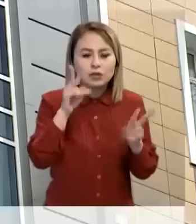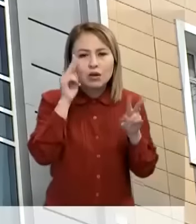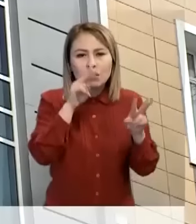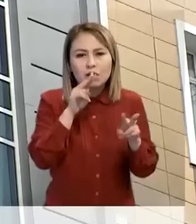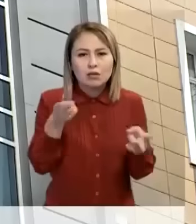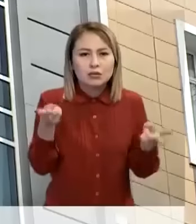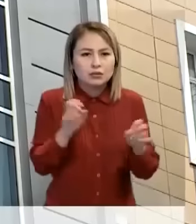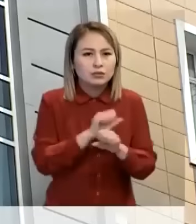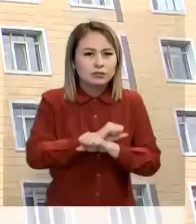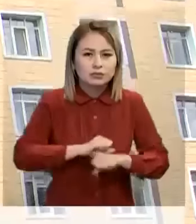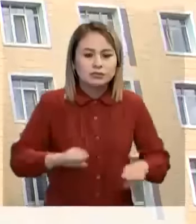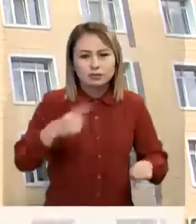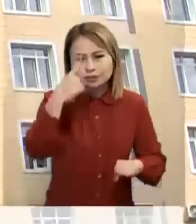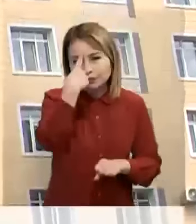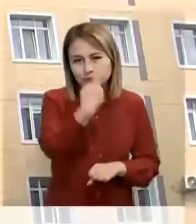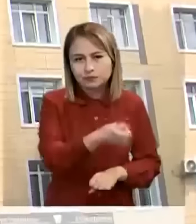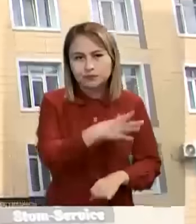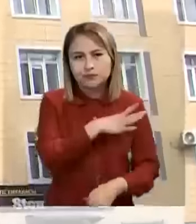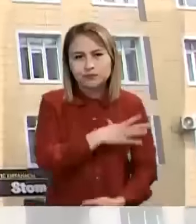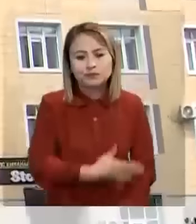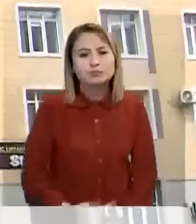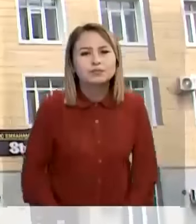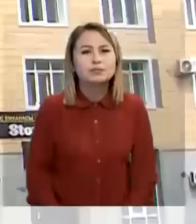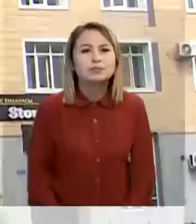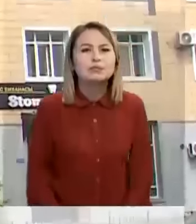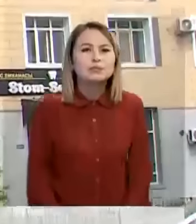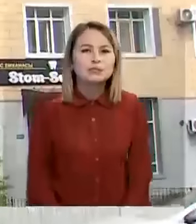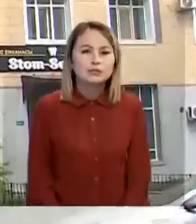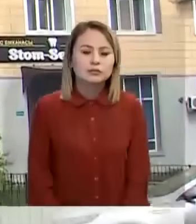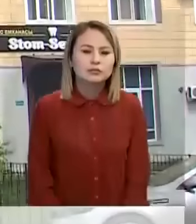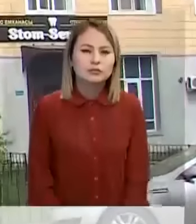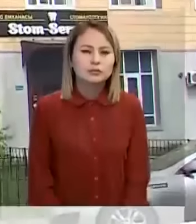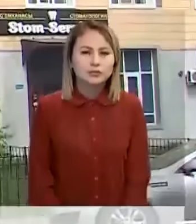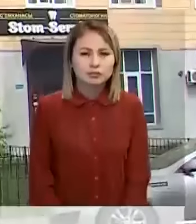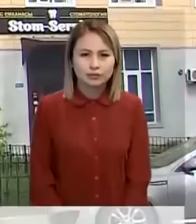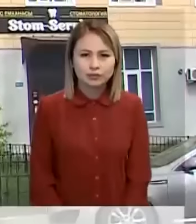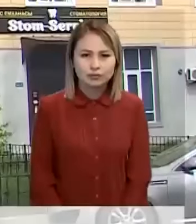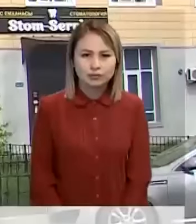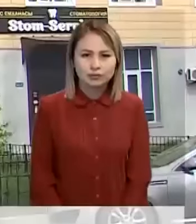қараусыз қалдырмауды ескертті. Рухани Асқар, Ержан Рахманбердиев, хабар 24.